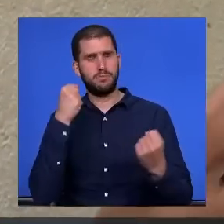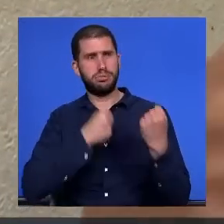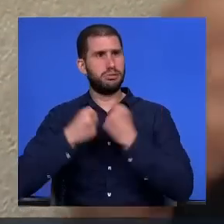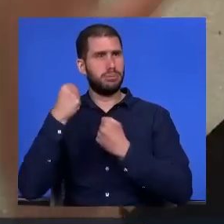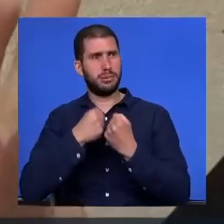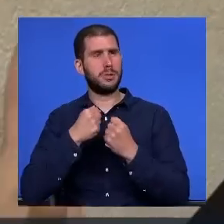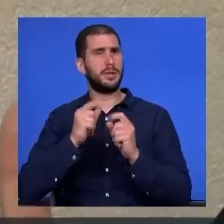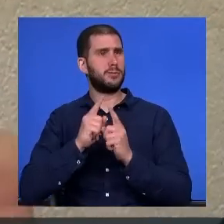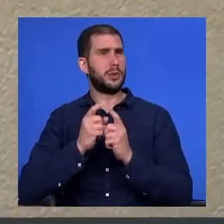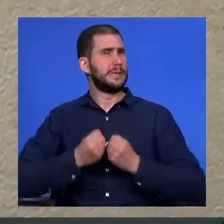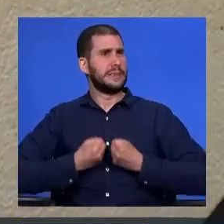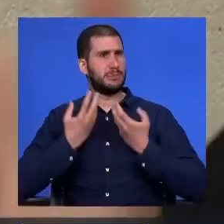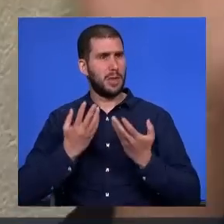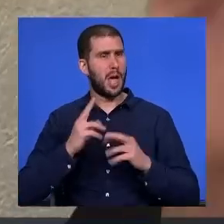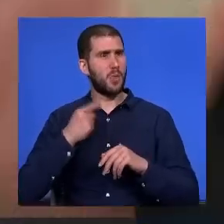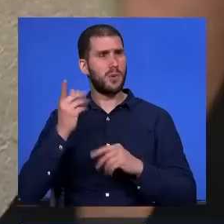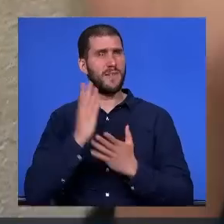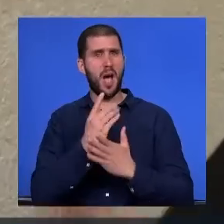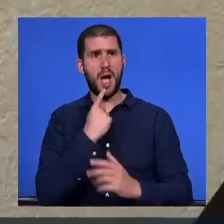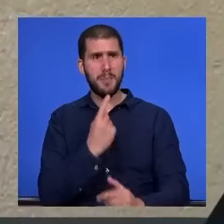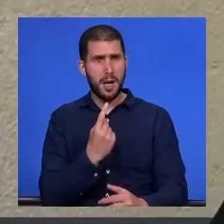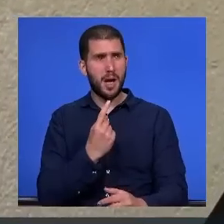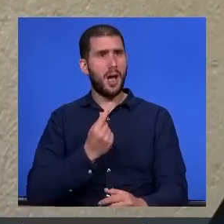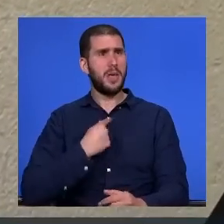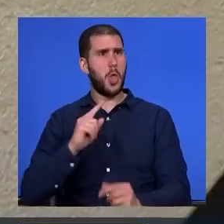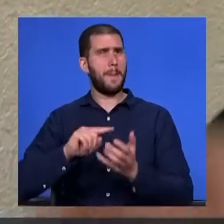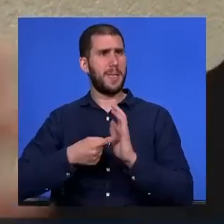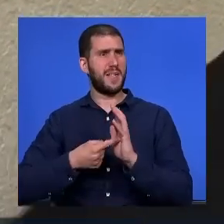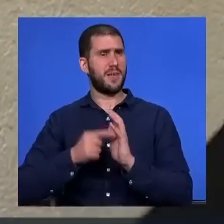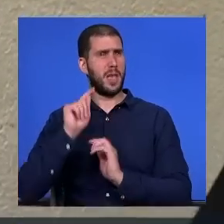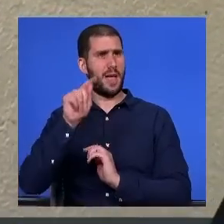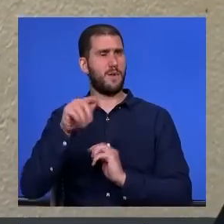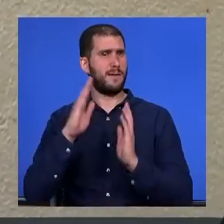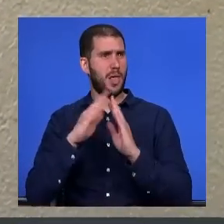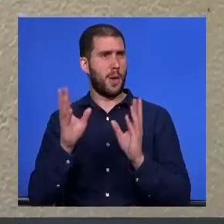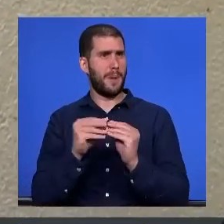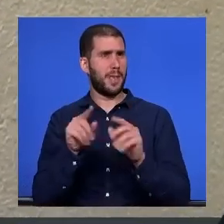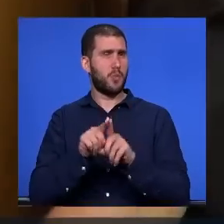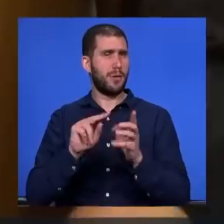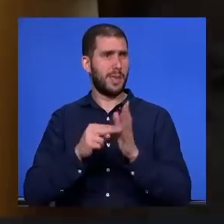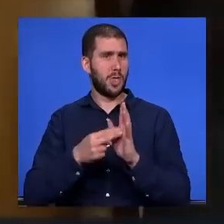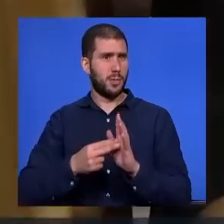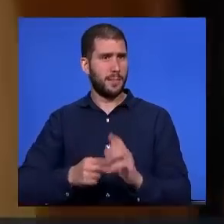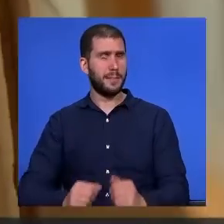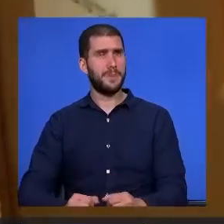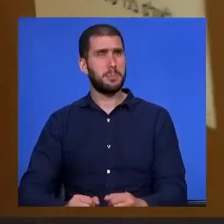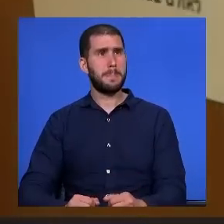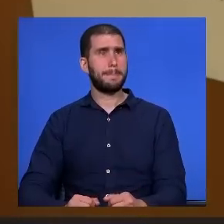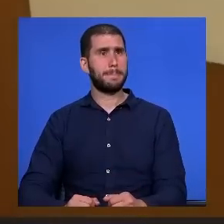באופן ספונטני, אחרי שהוא אמר לה, אני לא מתכוון לבוא ולגור איתך כמו שתכננו.